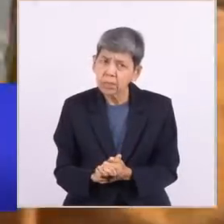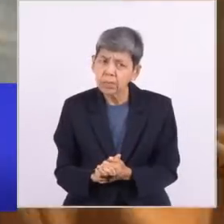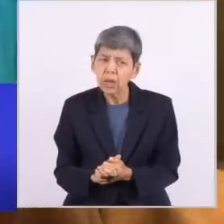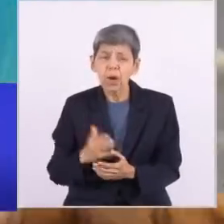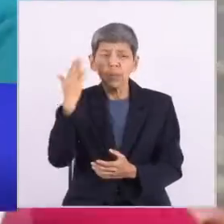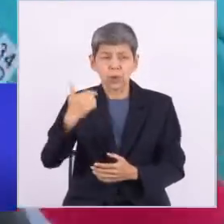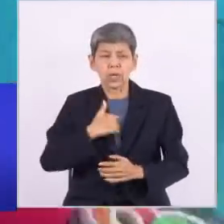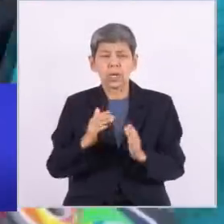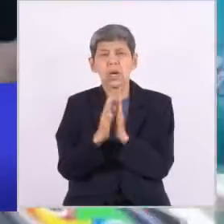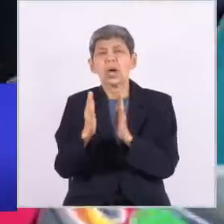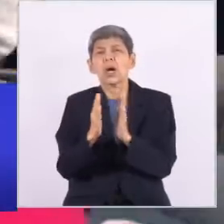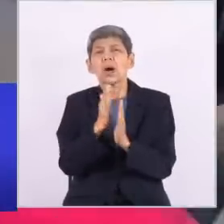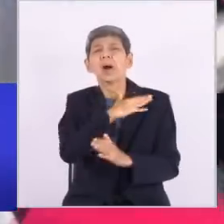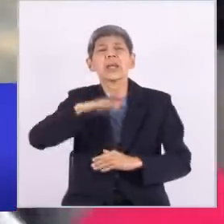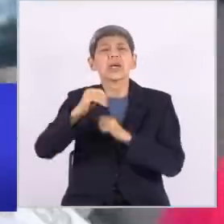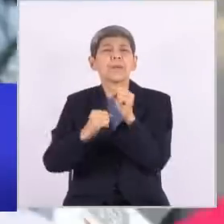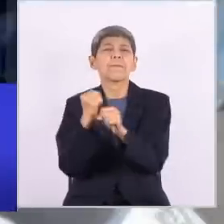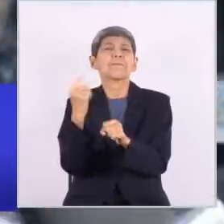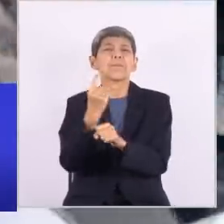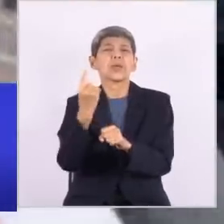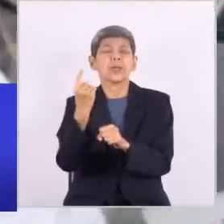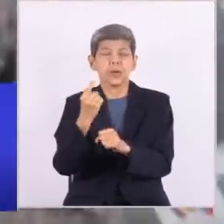เป็นเด็กแค่ปีเดียว